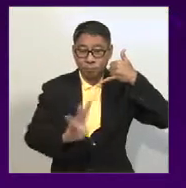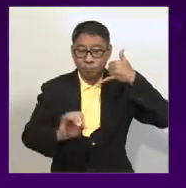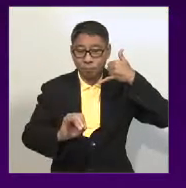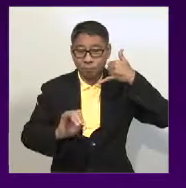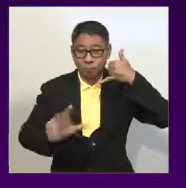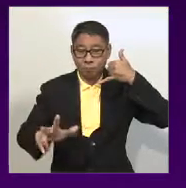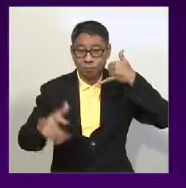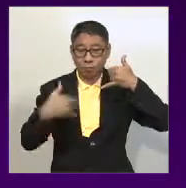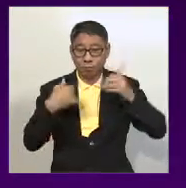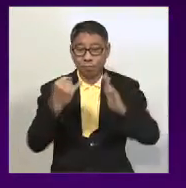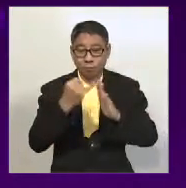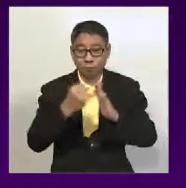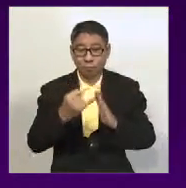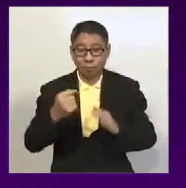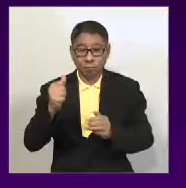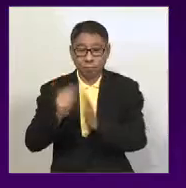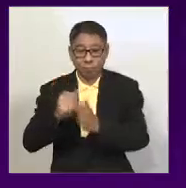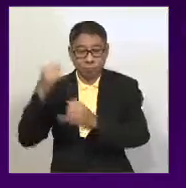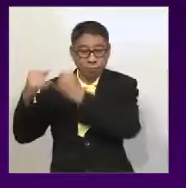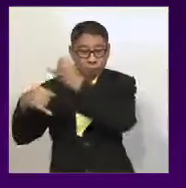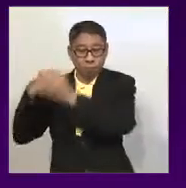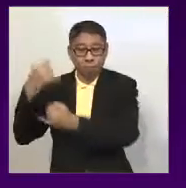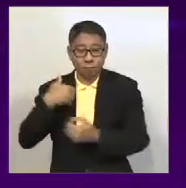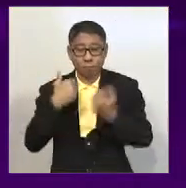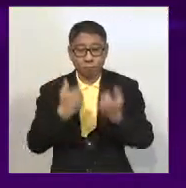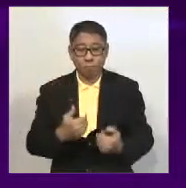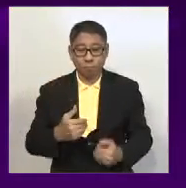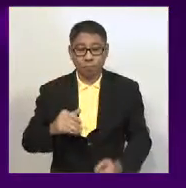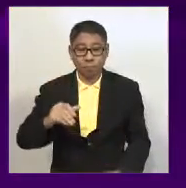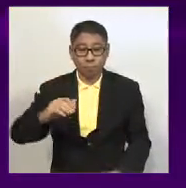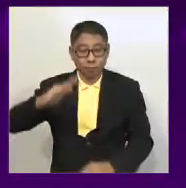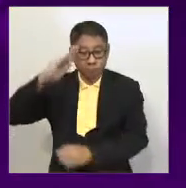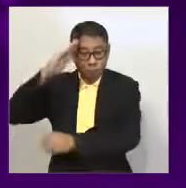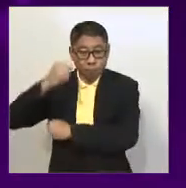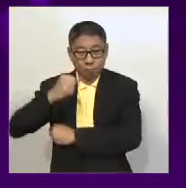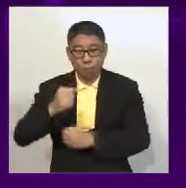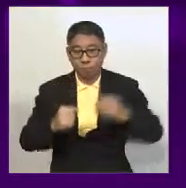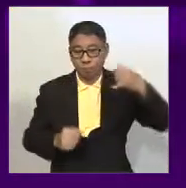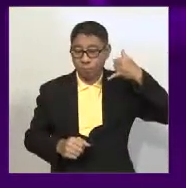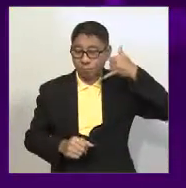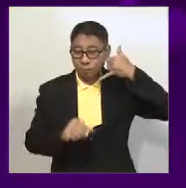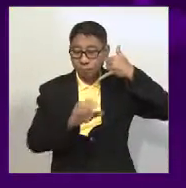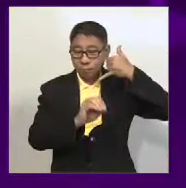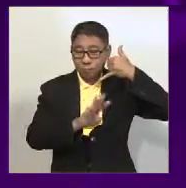0643697763ค่ะจังหวัดอำนาจเจริญหน่วยพัฒนาการเคลื่อนที่51หมายเลขโทรศัพท์